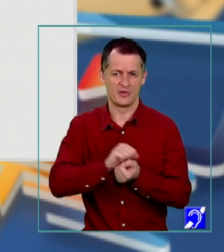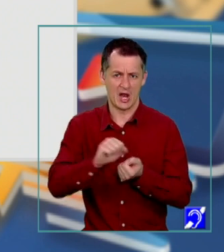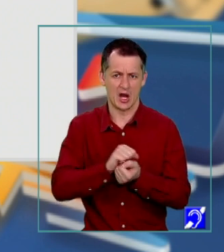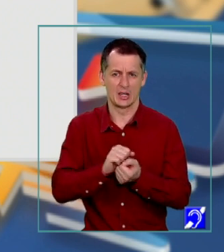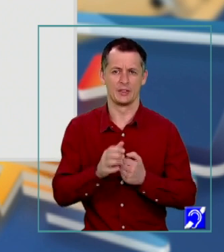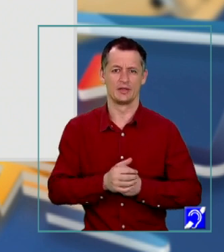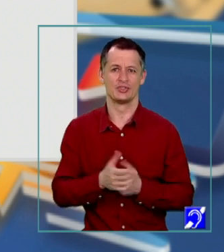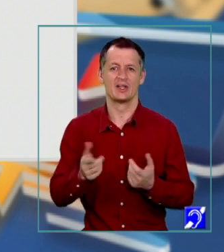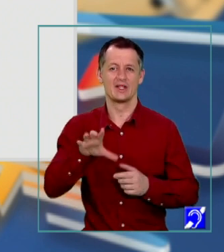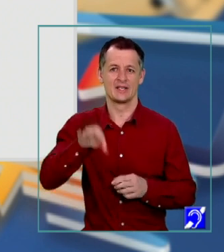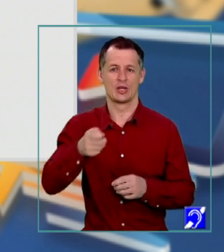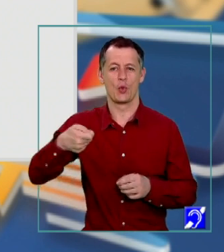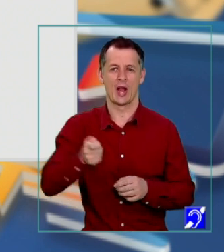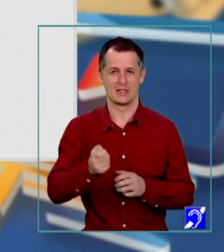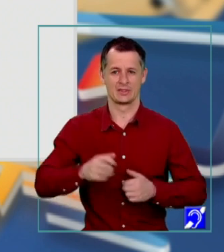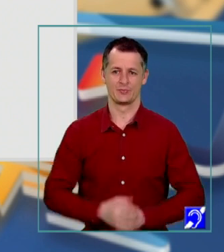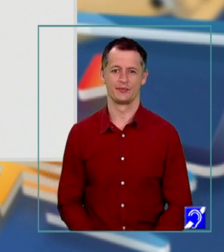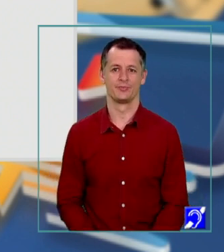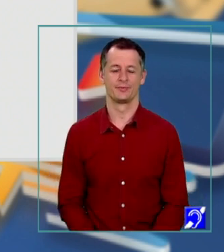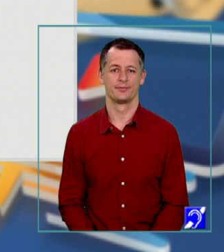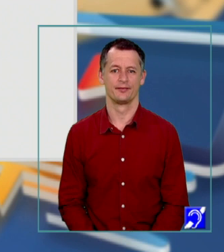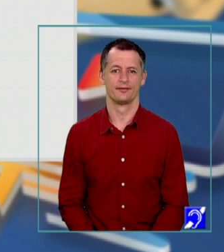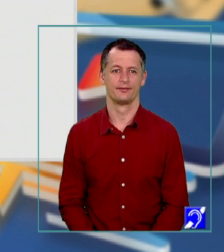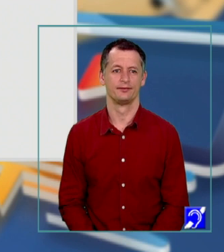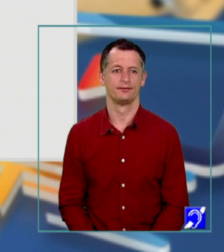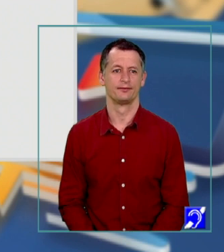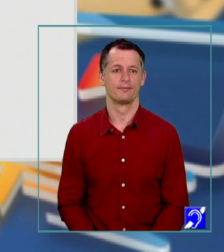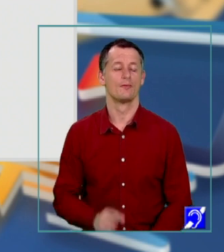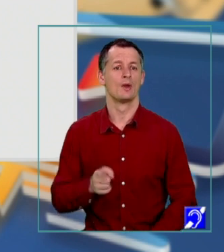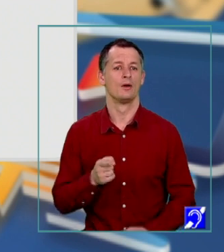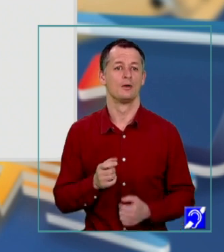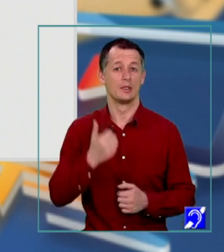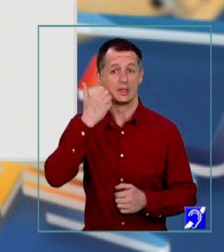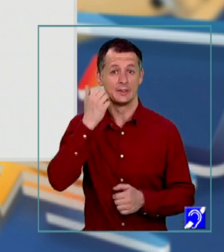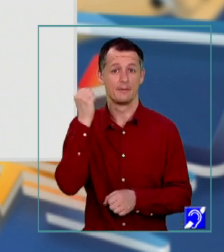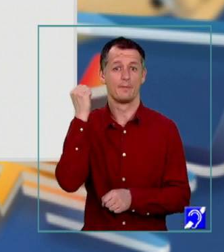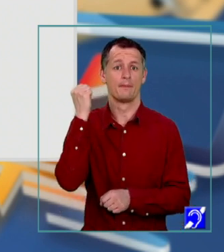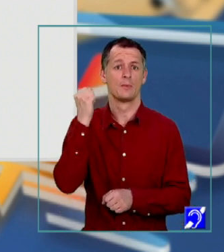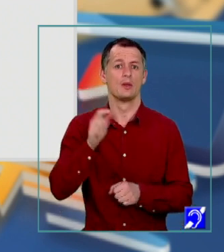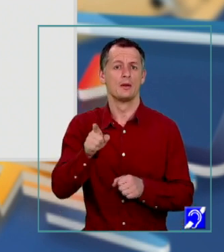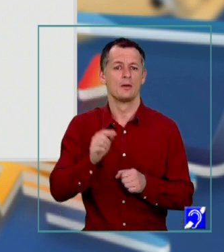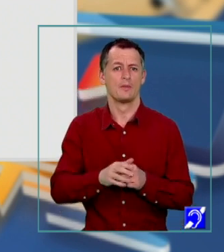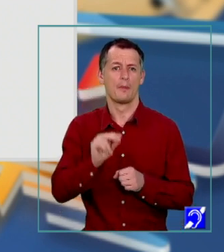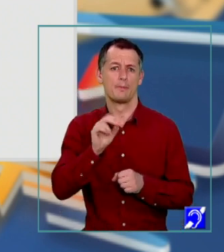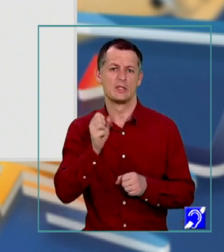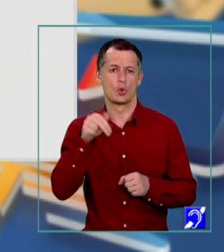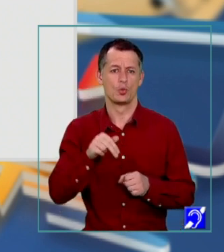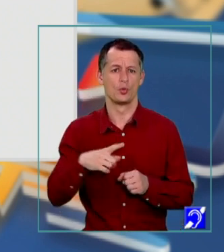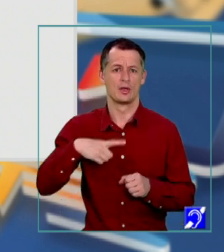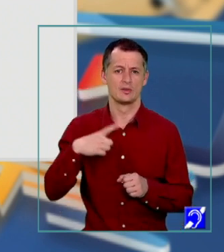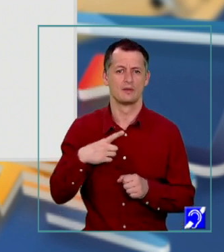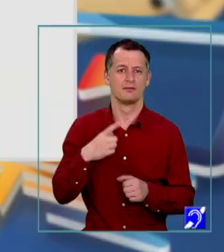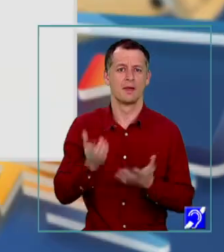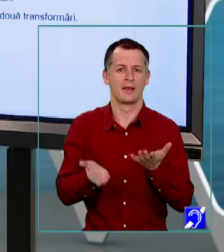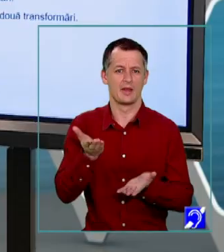foarte multe cuvinte cheie. Urmează apoi o descriere. Când pistonul se află în echilibru, volumul ocupat de gaz este de 1 litru și așa